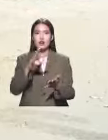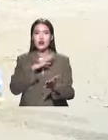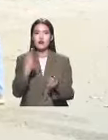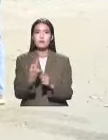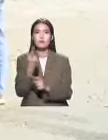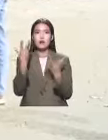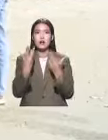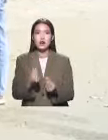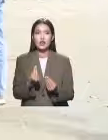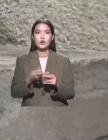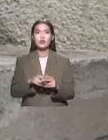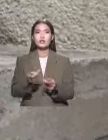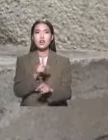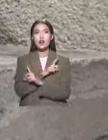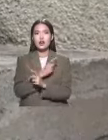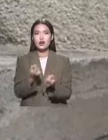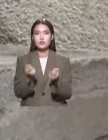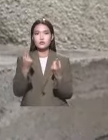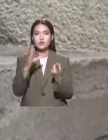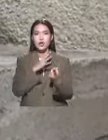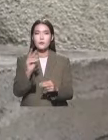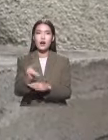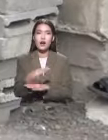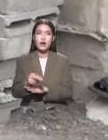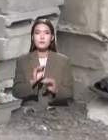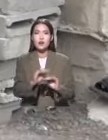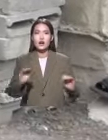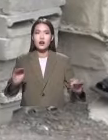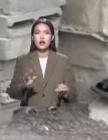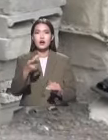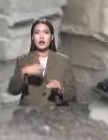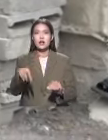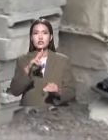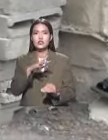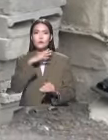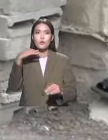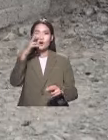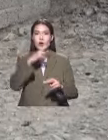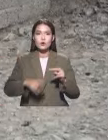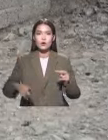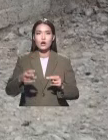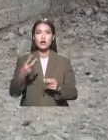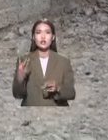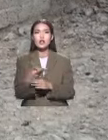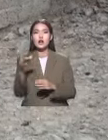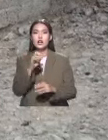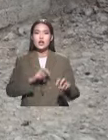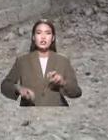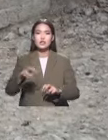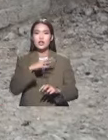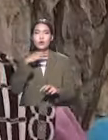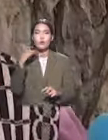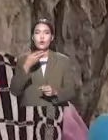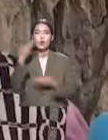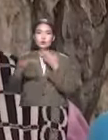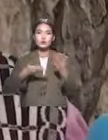барғанда перзентінің қайтыс болғанын естейді. Тәрбиешіге Заңғардың балабақшада кенеттен жоғалып кеткенін оның досы 3 рет келіп айтқан көрінеді, бірақ